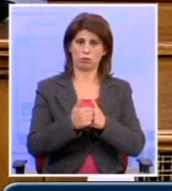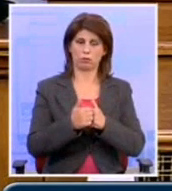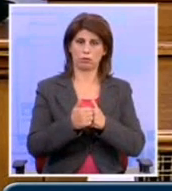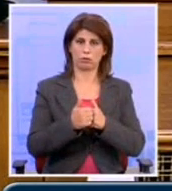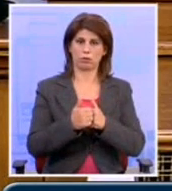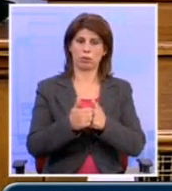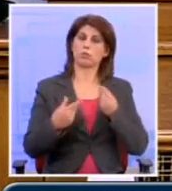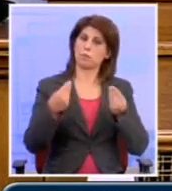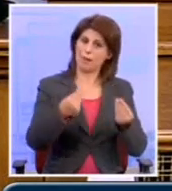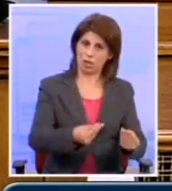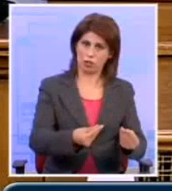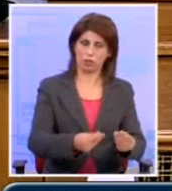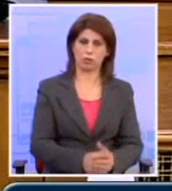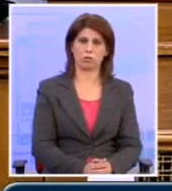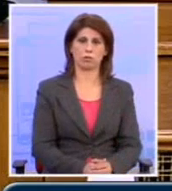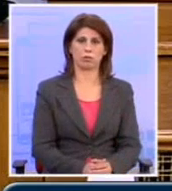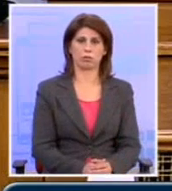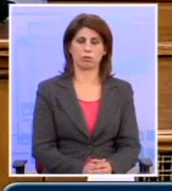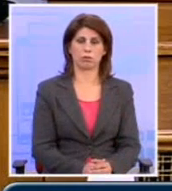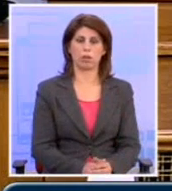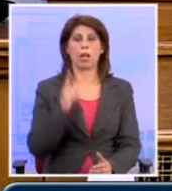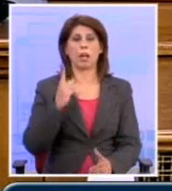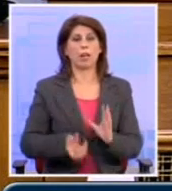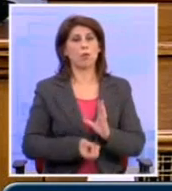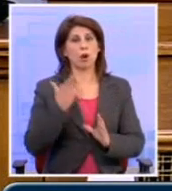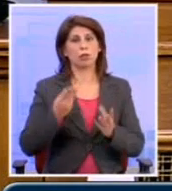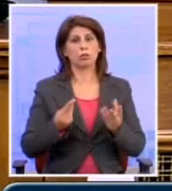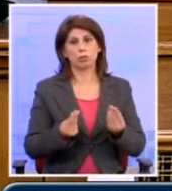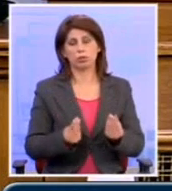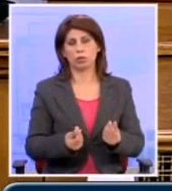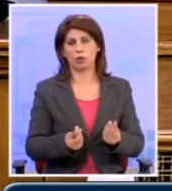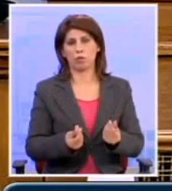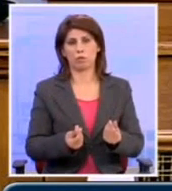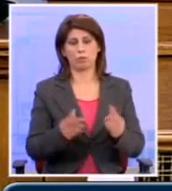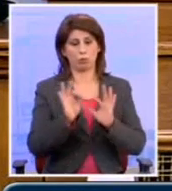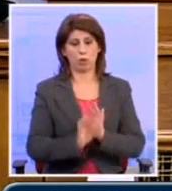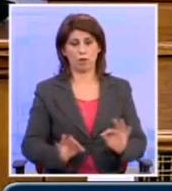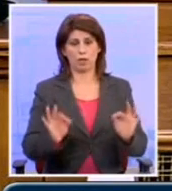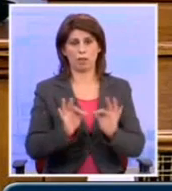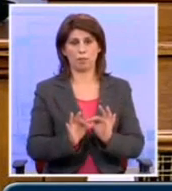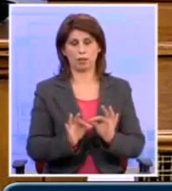της παραχωρήσης δηλαδή, ένα νέο τρόπο που προβλέπει